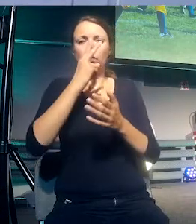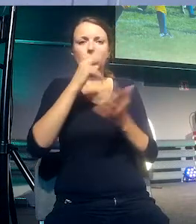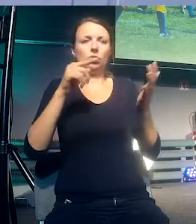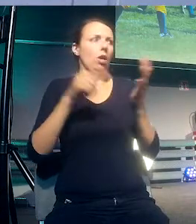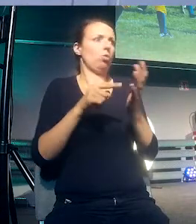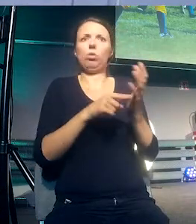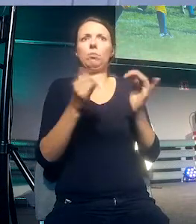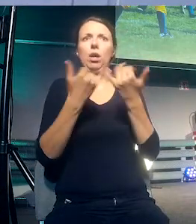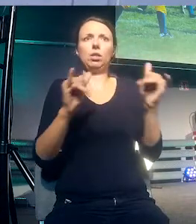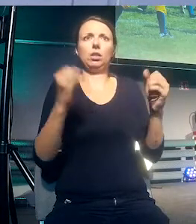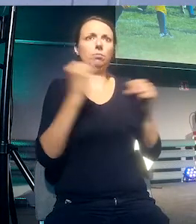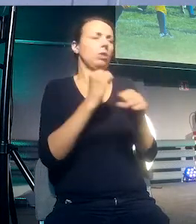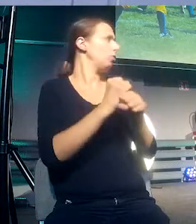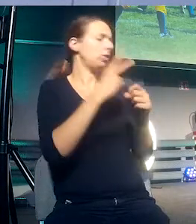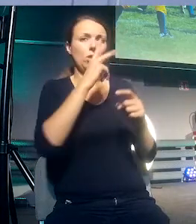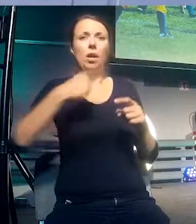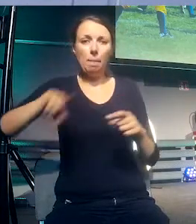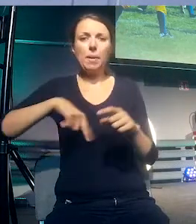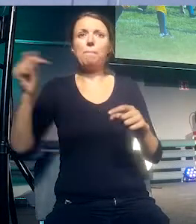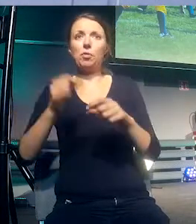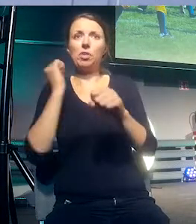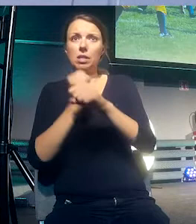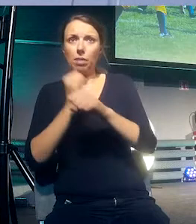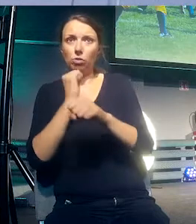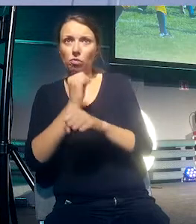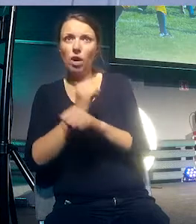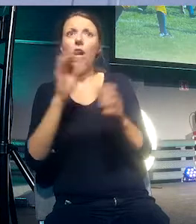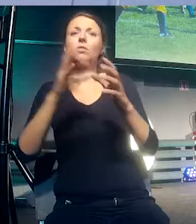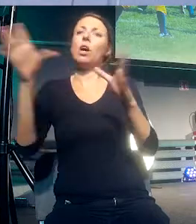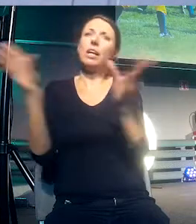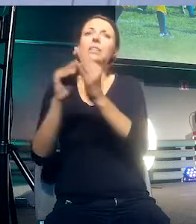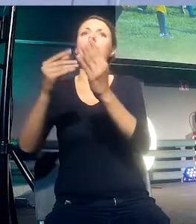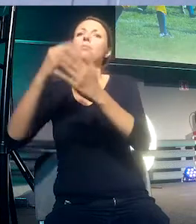pracować tak dobrze, jak potrafiliśmy pracować z programistami czy z project managerami.